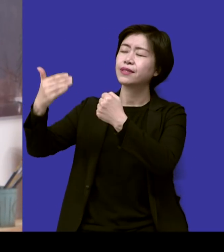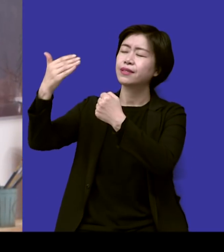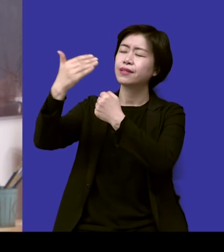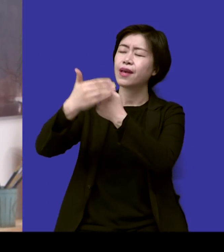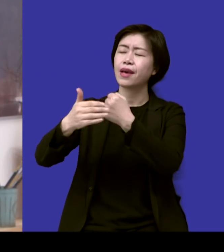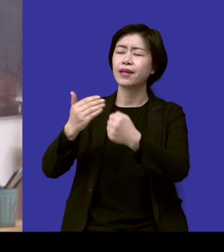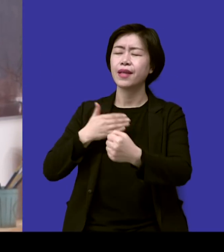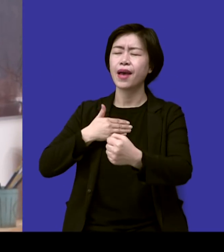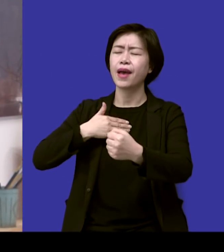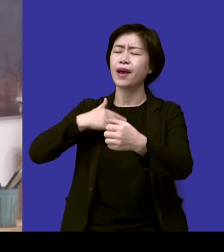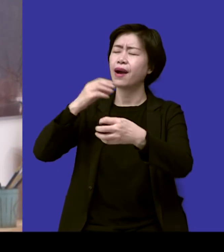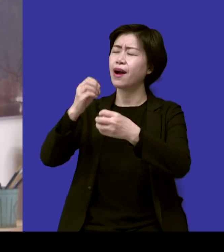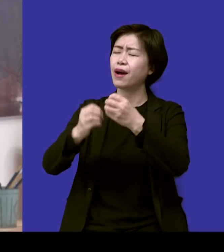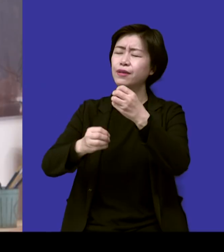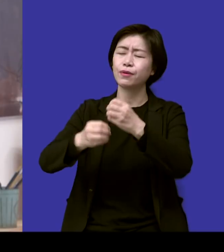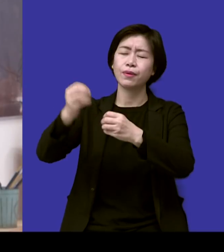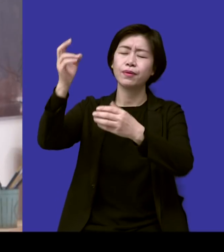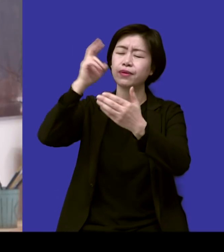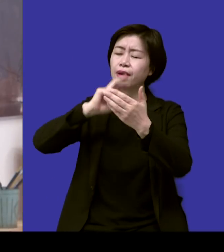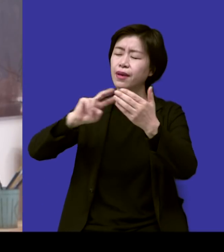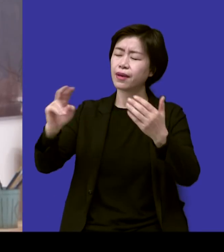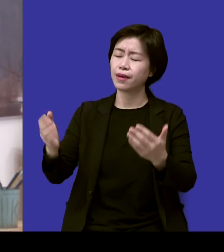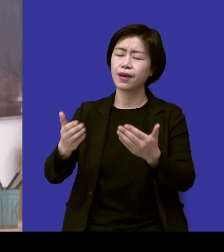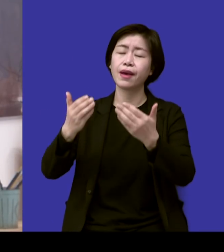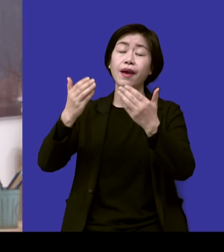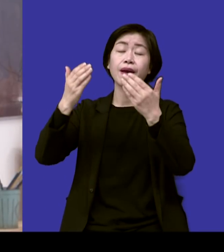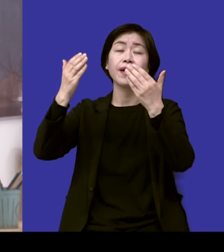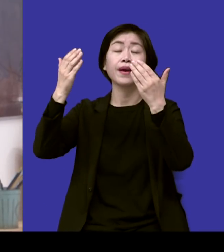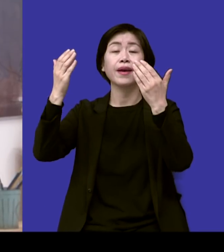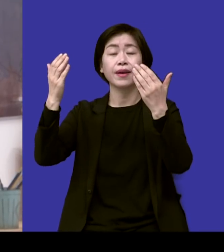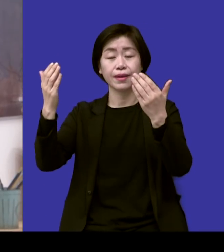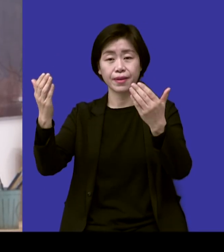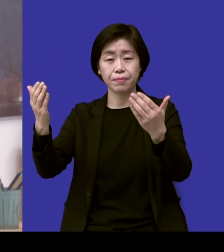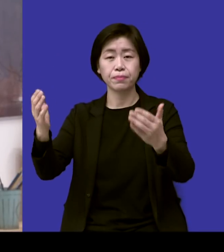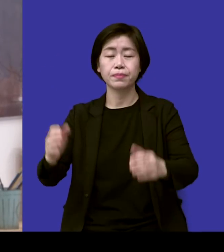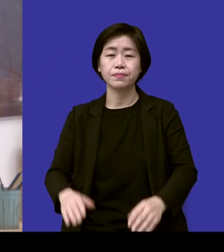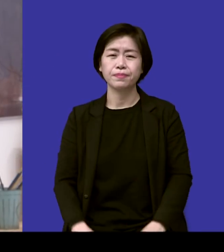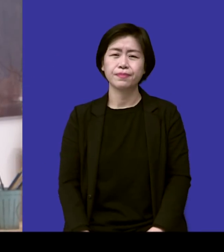아버지 은혜 내가 노래해